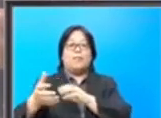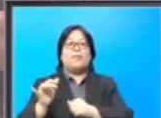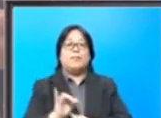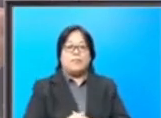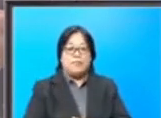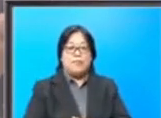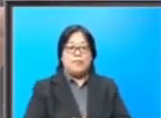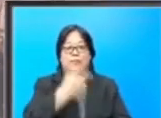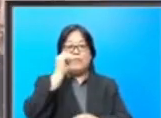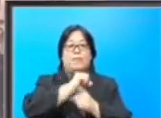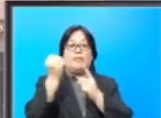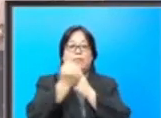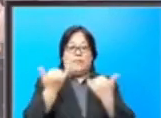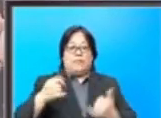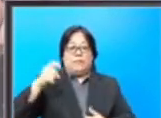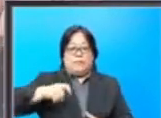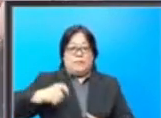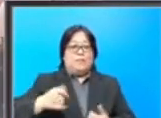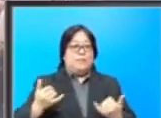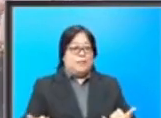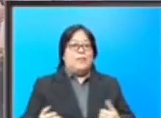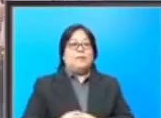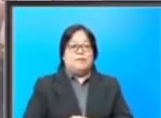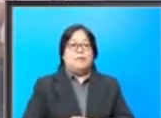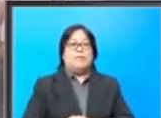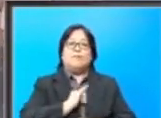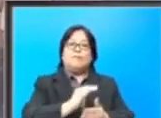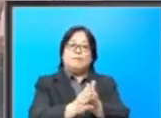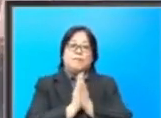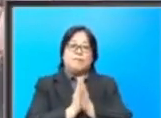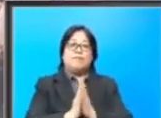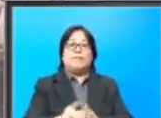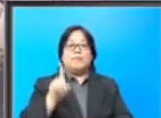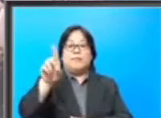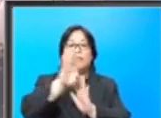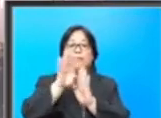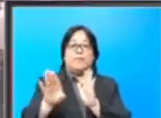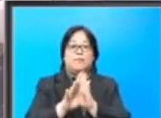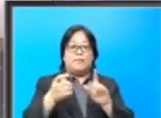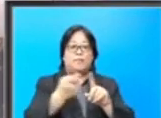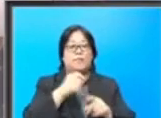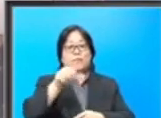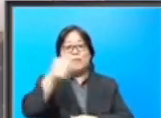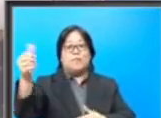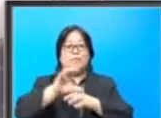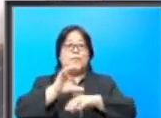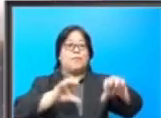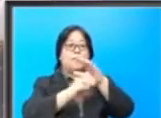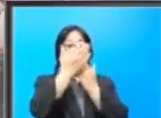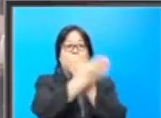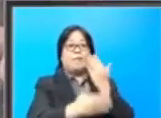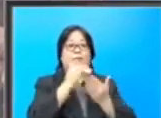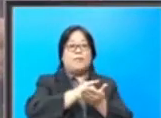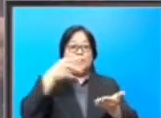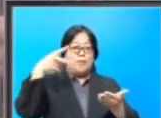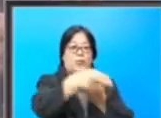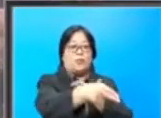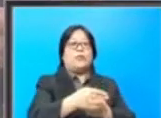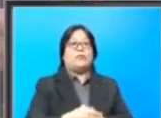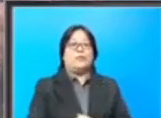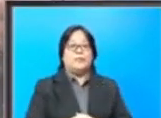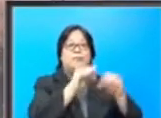oleh karena keadaan sangat mendesak tersebut maka saya minta supaya satu billion daripada butiran leland pembina di Semenanjung Itu dipotong